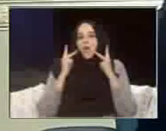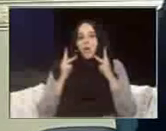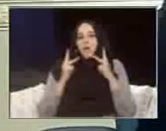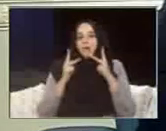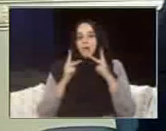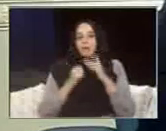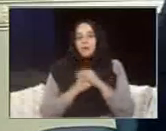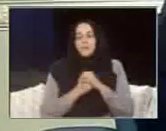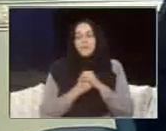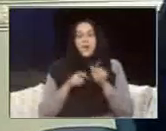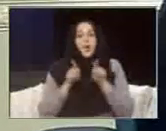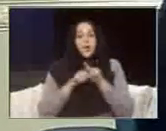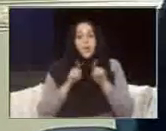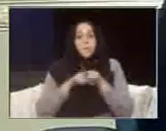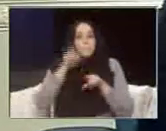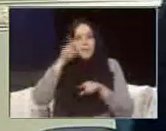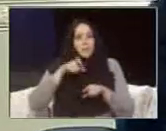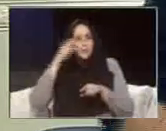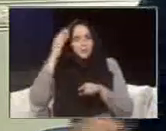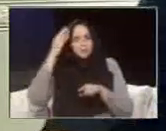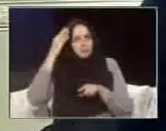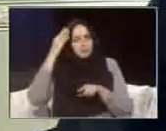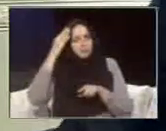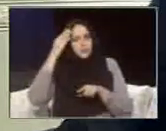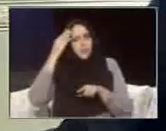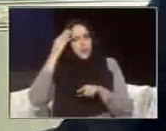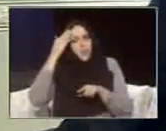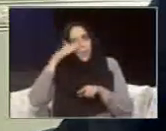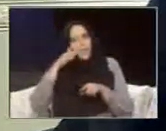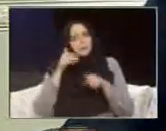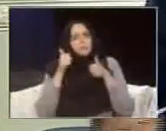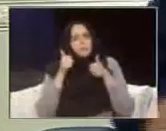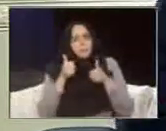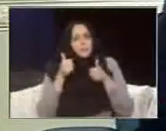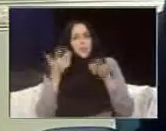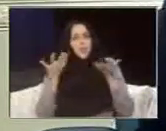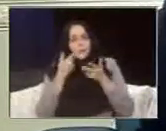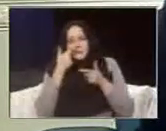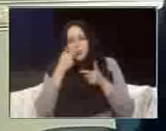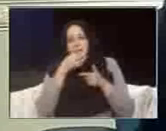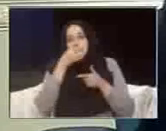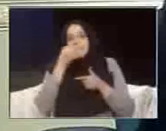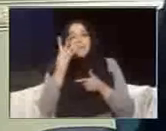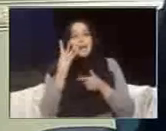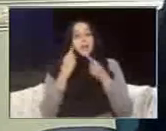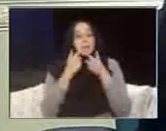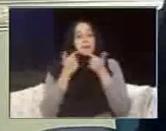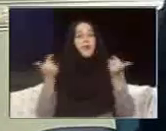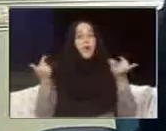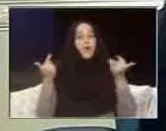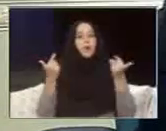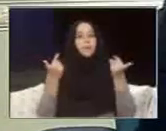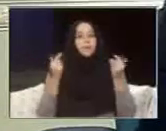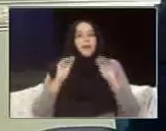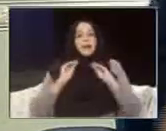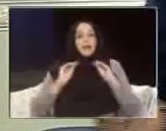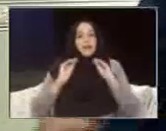يقول أهل العلم والاختصاص إلى أربعة أنواع من التربية يحددها أهل العلم في